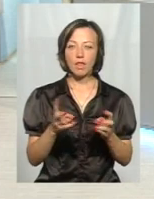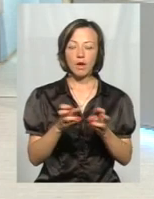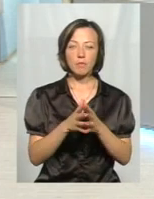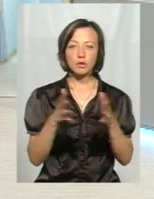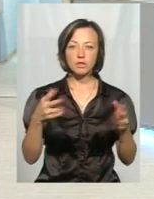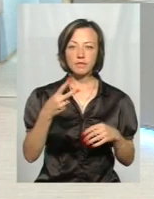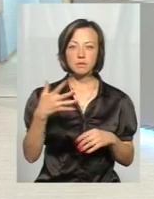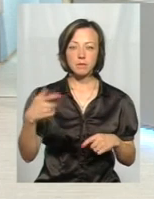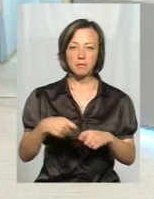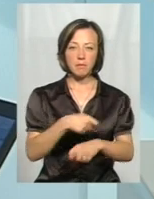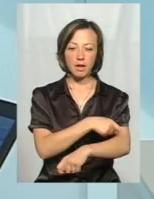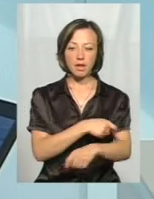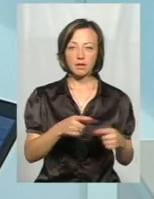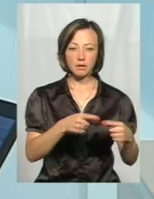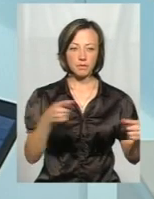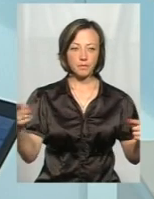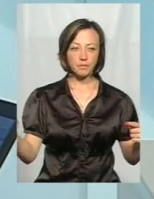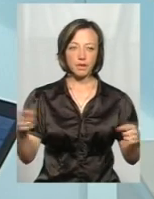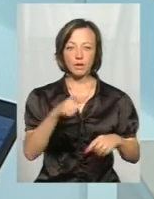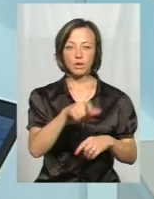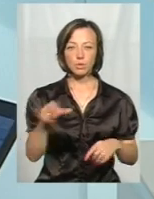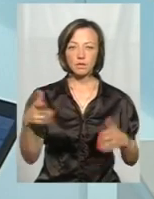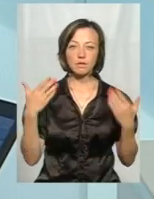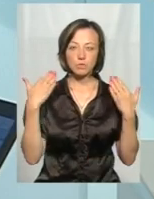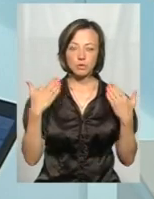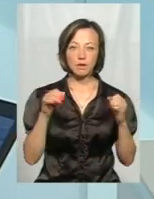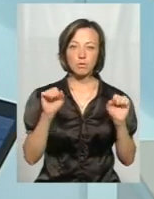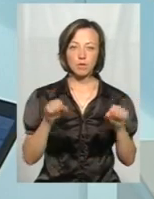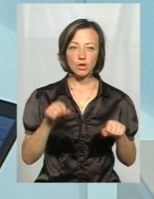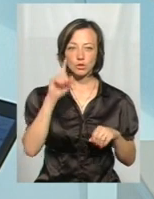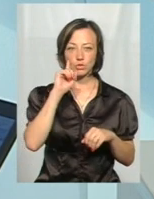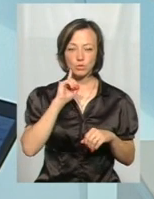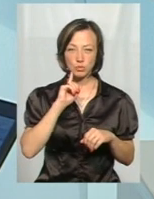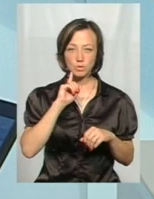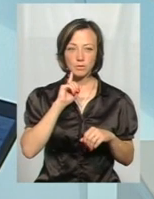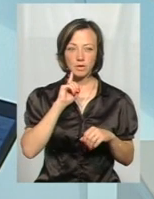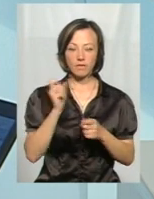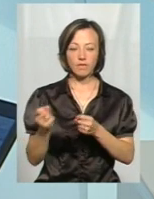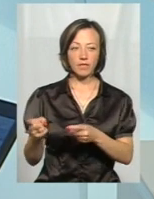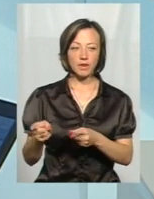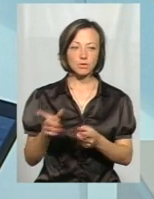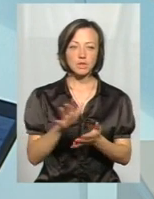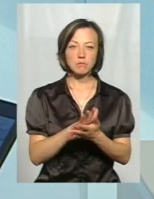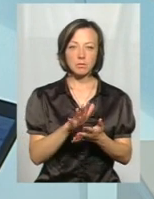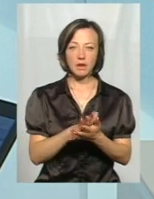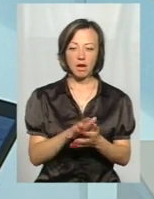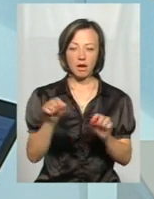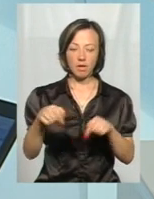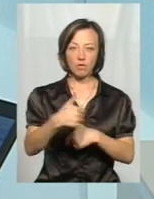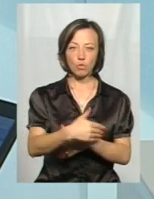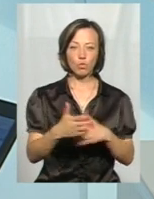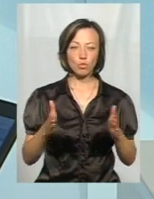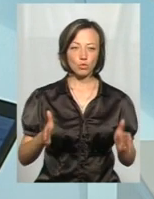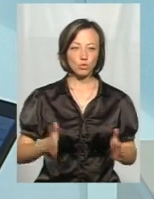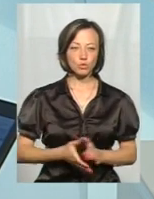не більше 25 метрів, щоб люди, які відпочивають, могли із зручностями викинути всі ті сторонні предмети сміття,